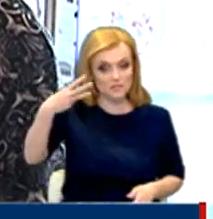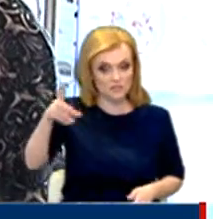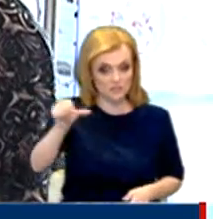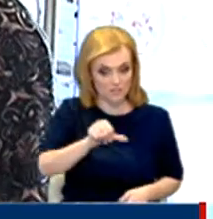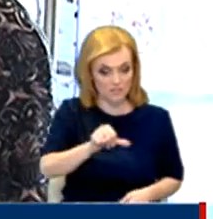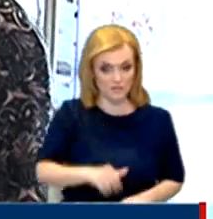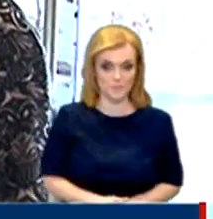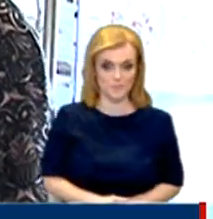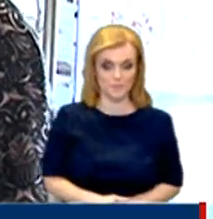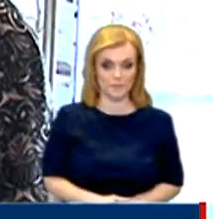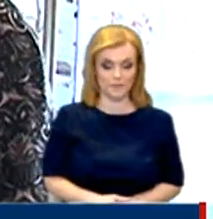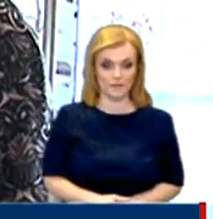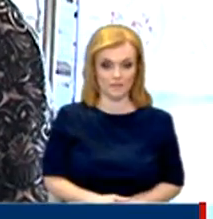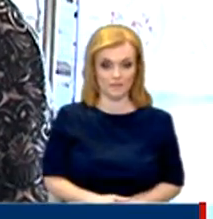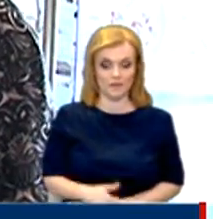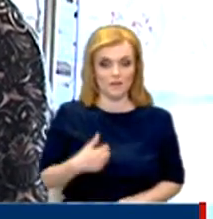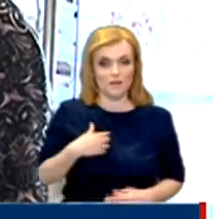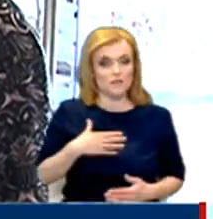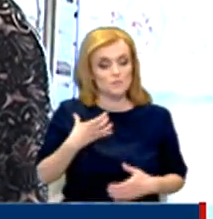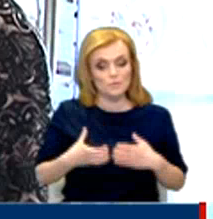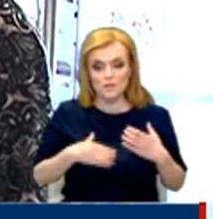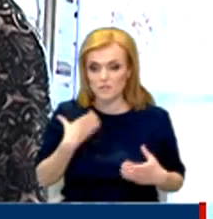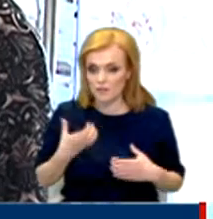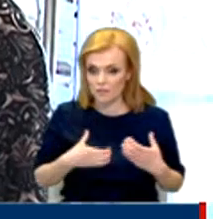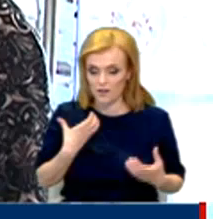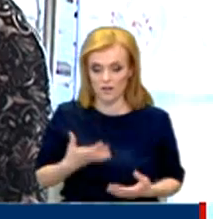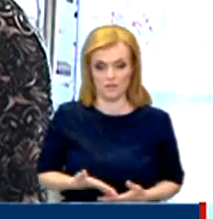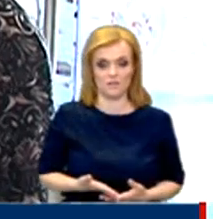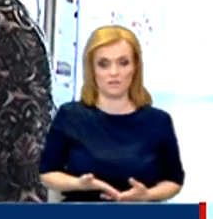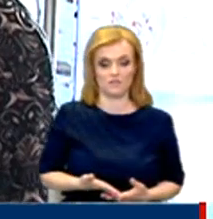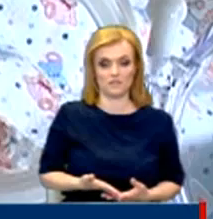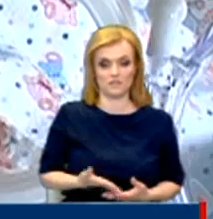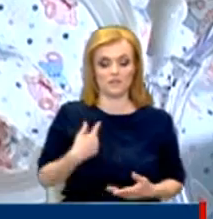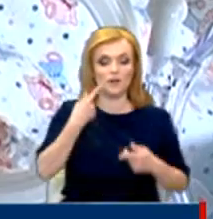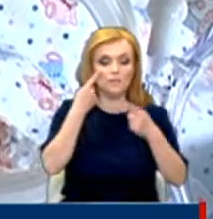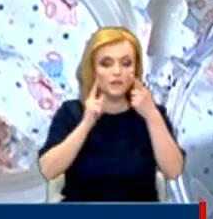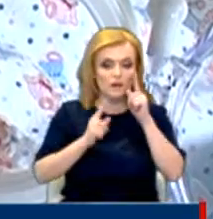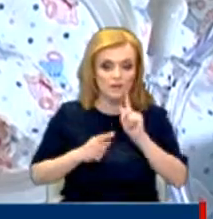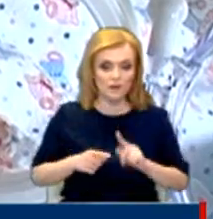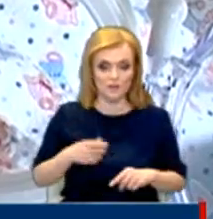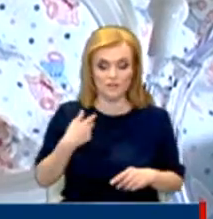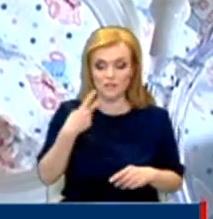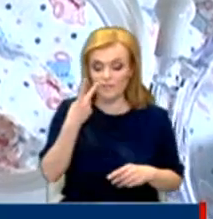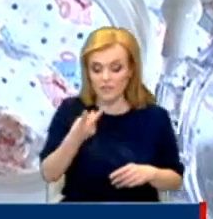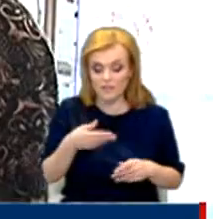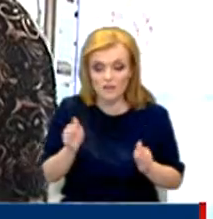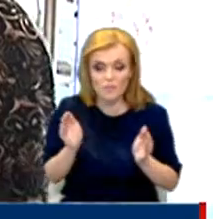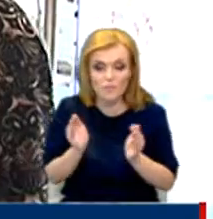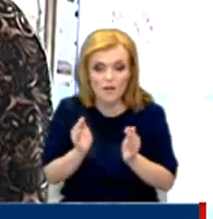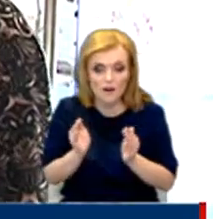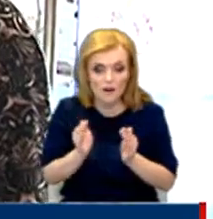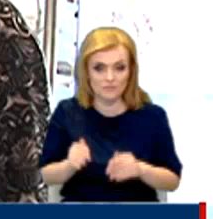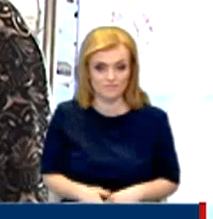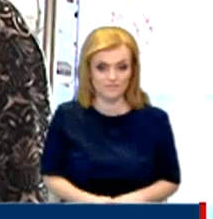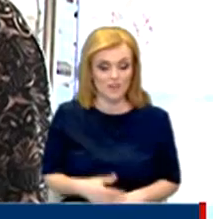văzut. Evident că a fost foarte emoțional. Eu am plâns când am văzut așa micuți. Trebuie